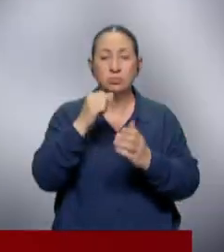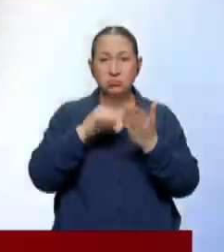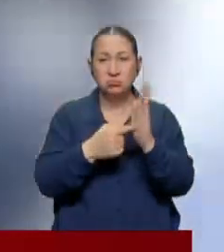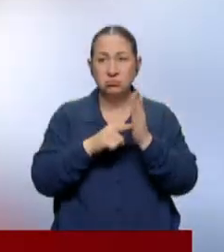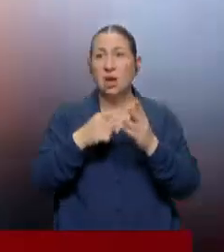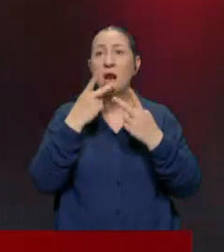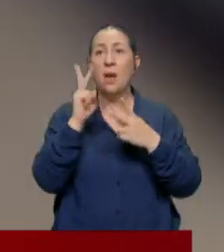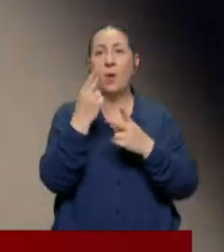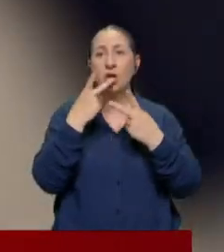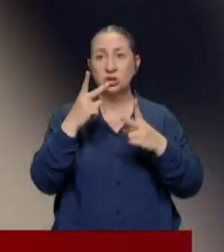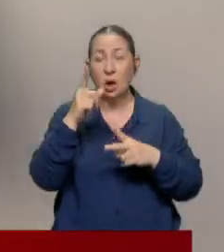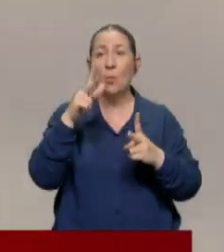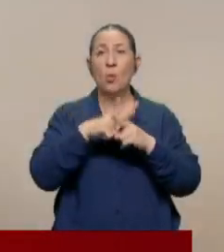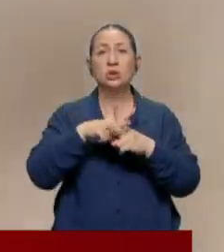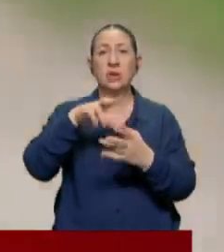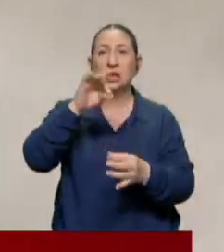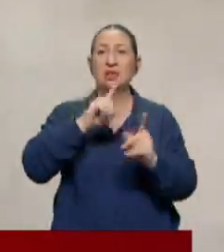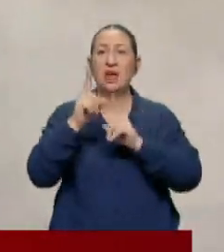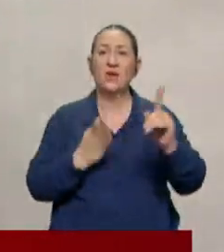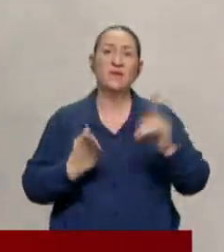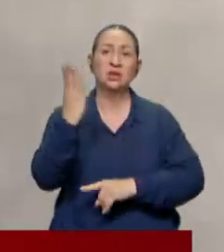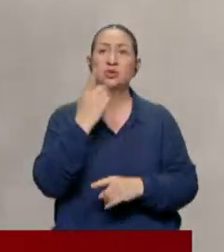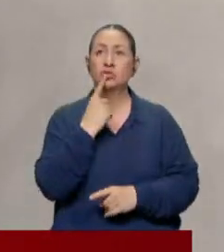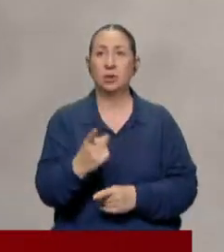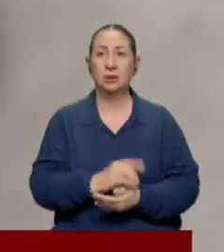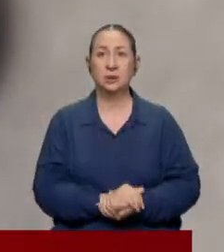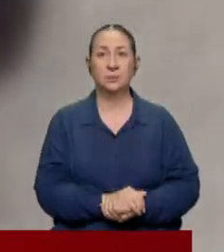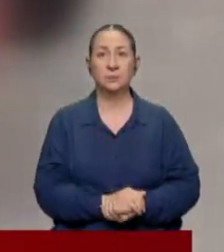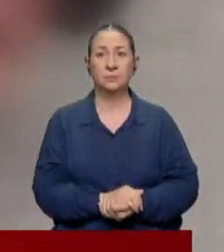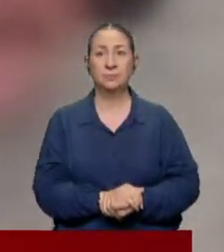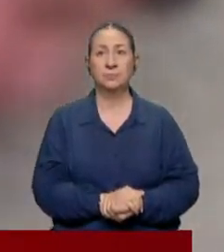bulunduğunu açıkladı. Polisler hakkında dava açacaklarını söylediler.